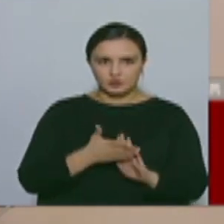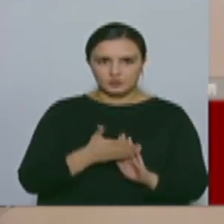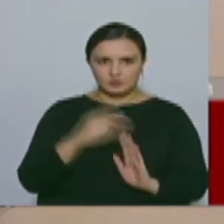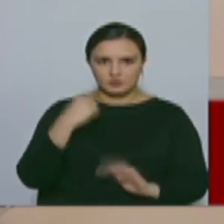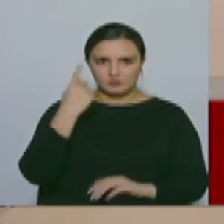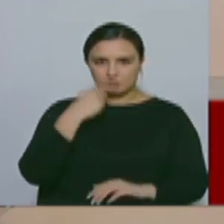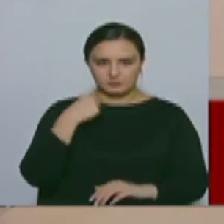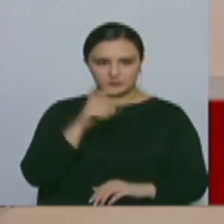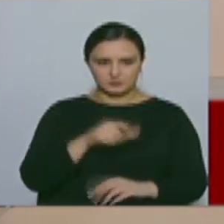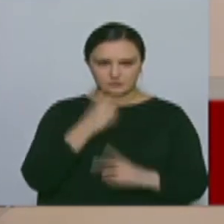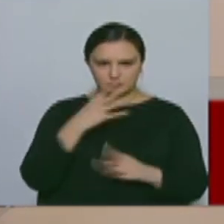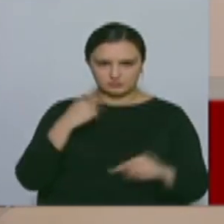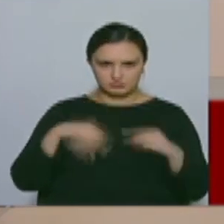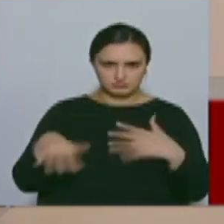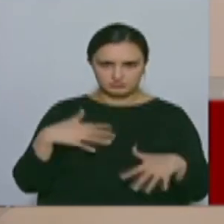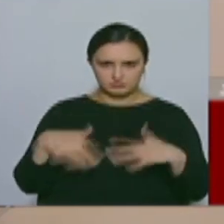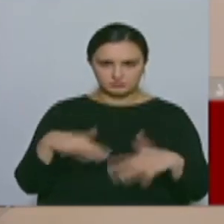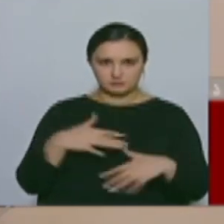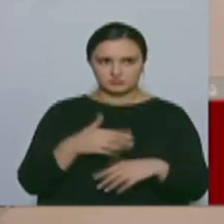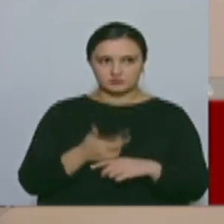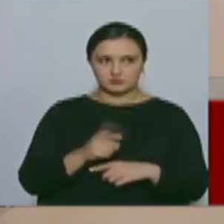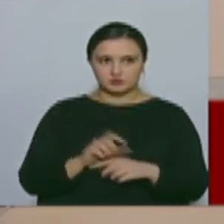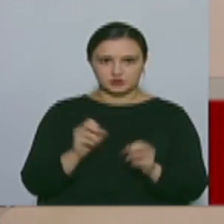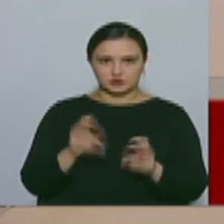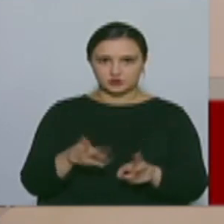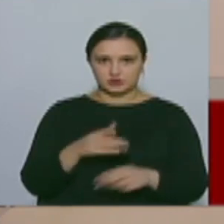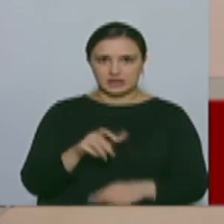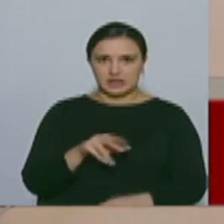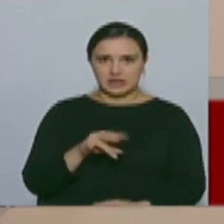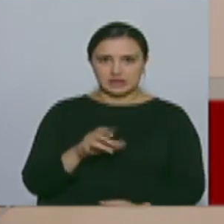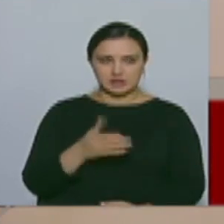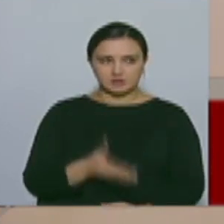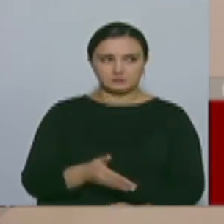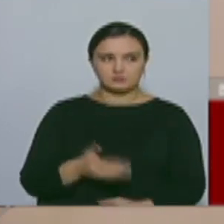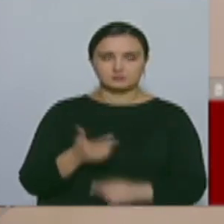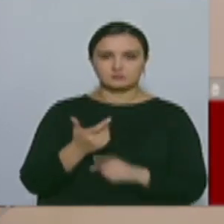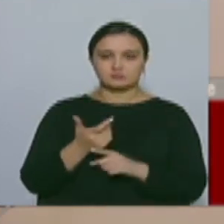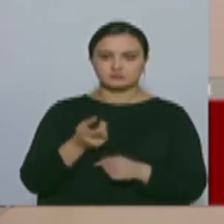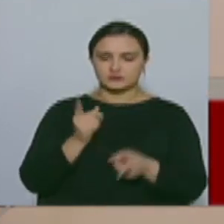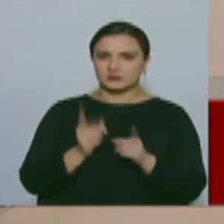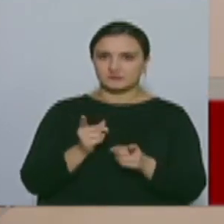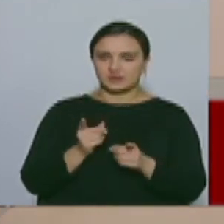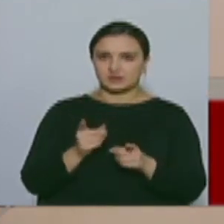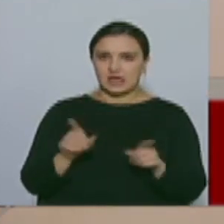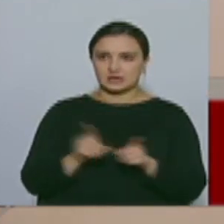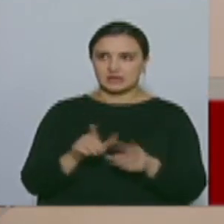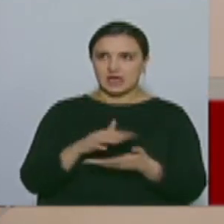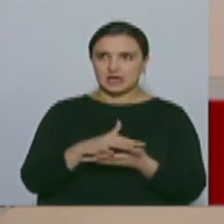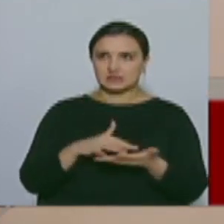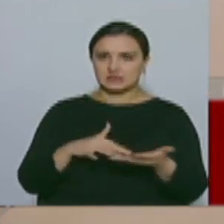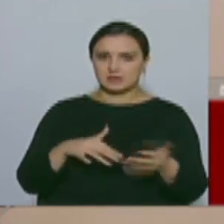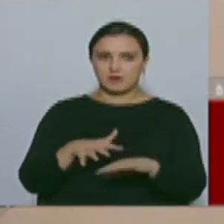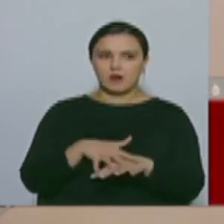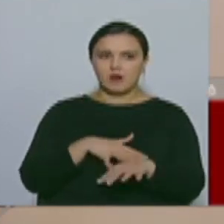ფიზიკურად თვალნათლივ ჩანს რომ საკმაოდ ისეთია საშიშია და ნამდვილად აი ასე გაგრძელება დიდი